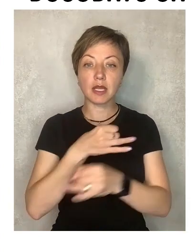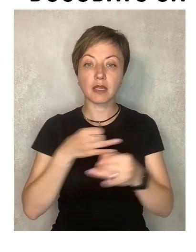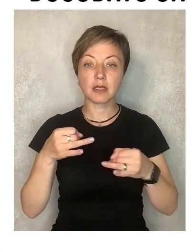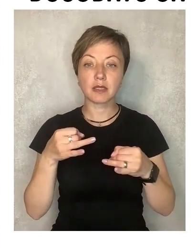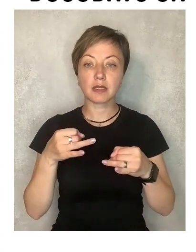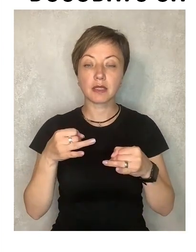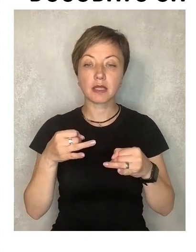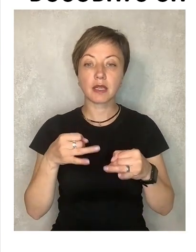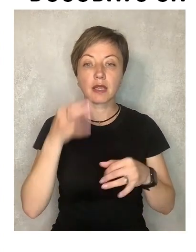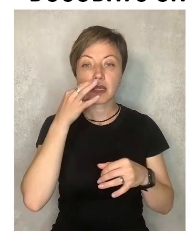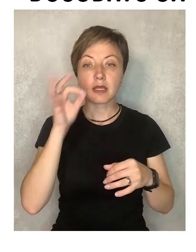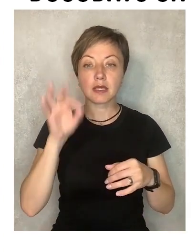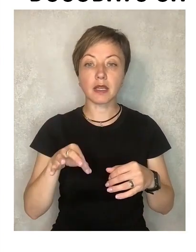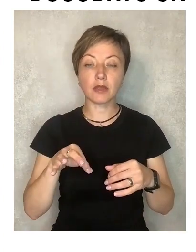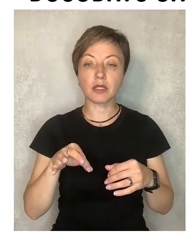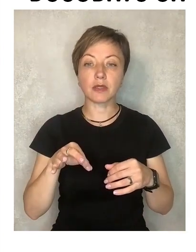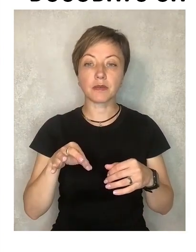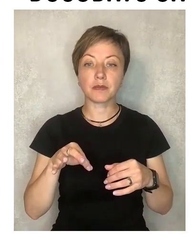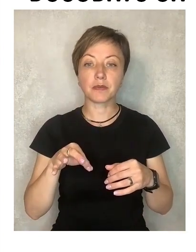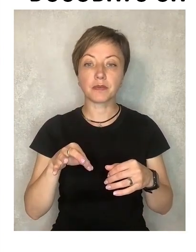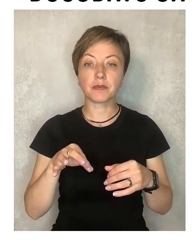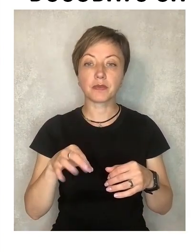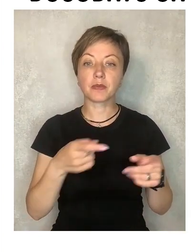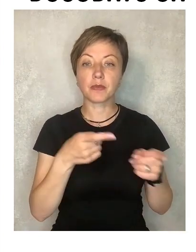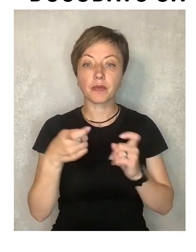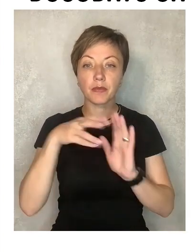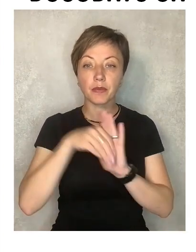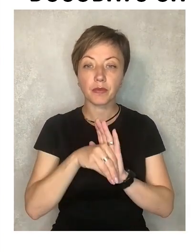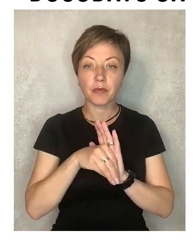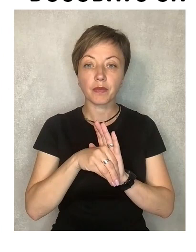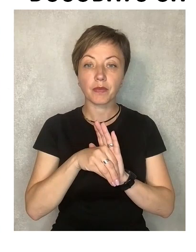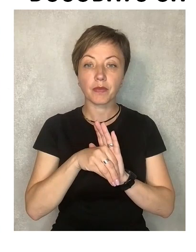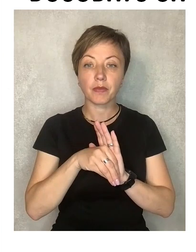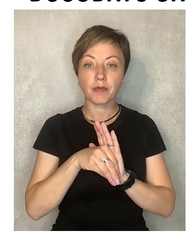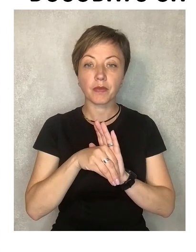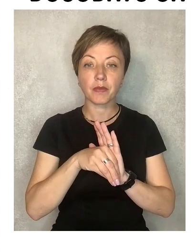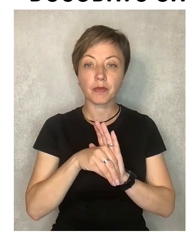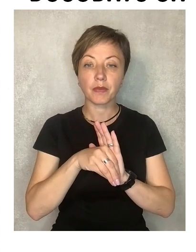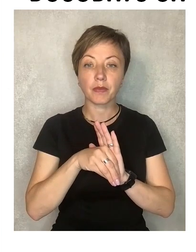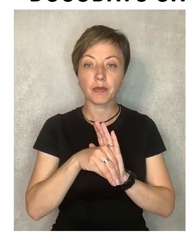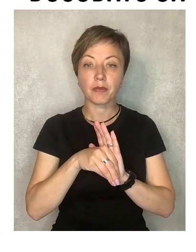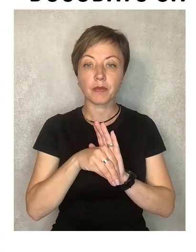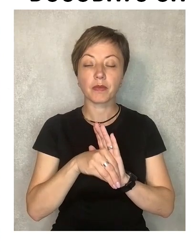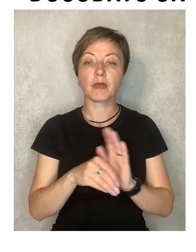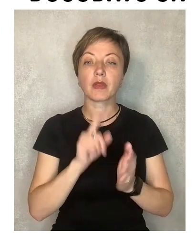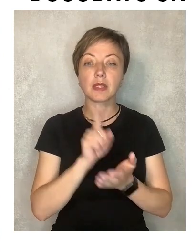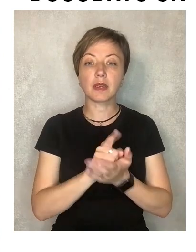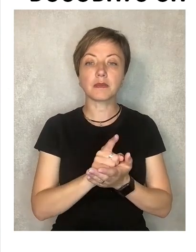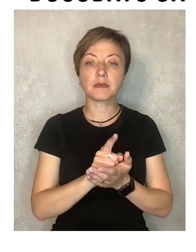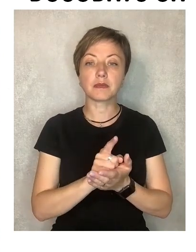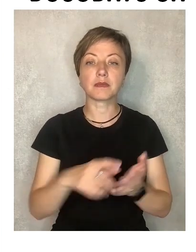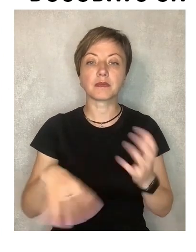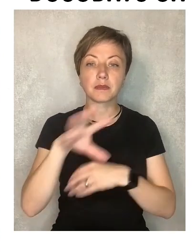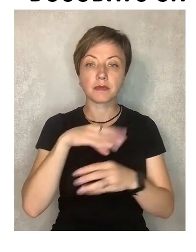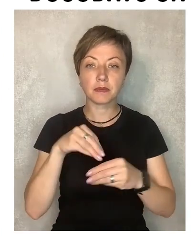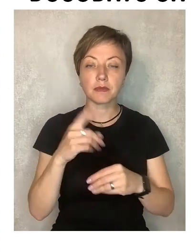експертних панелей, наприклад. Ми коли говоримо про залучення, то завжди чомусь уявляємо, що залучити ми маємо всіх, просто там